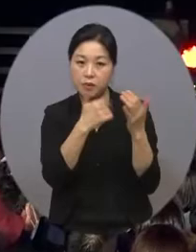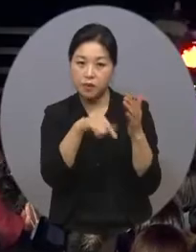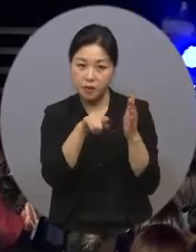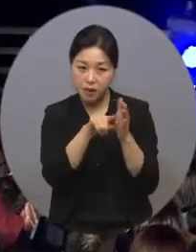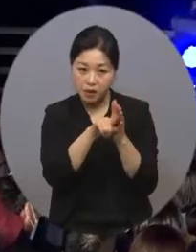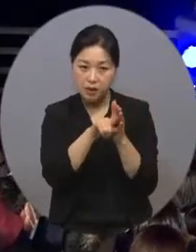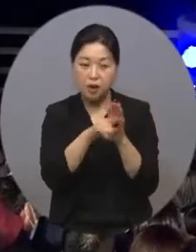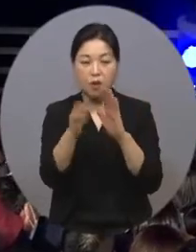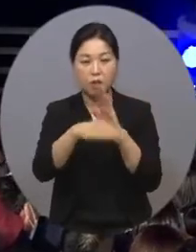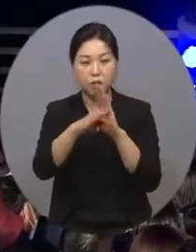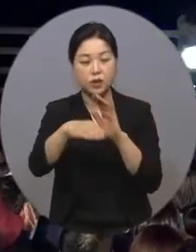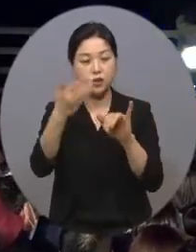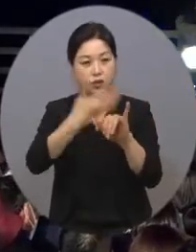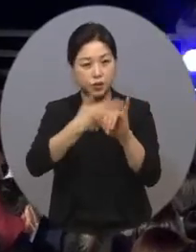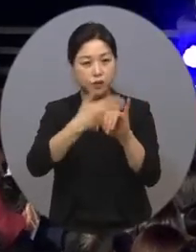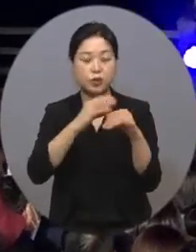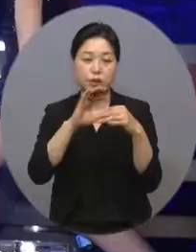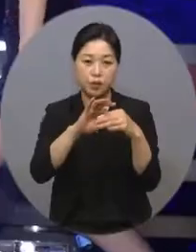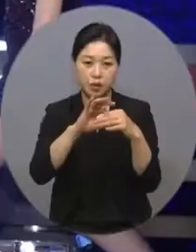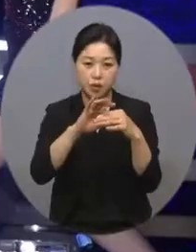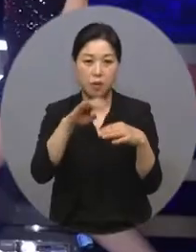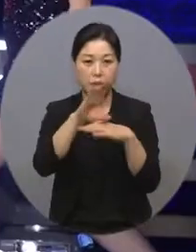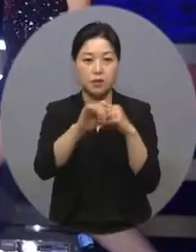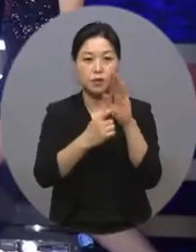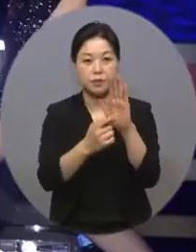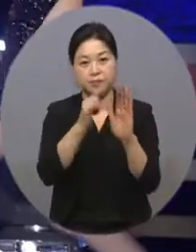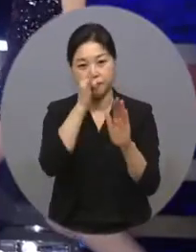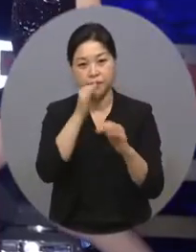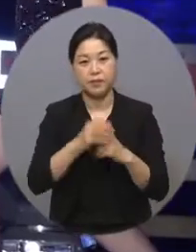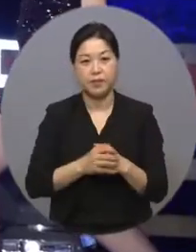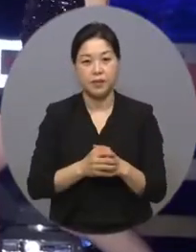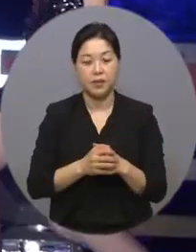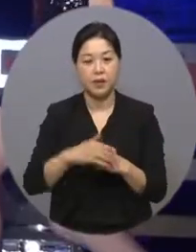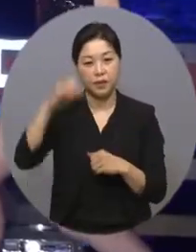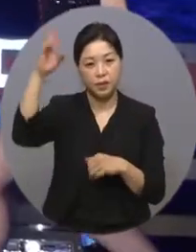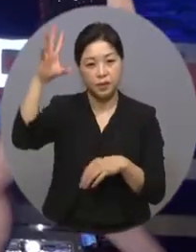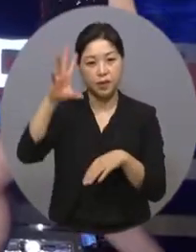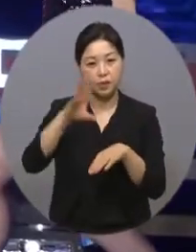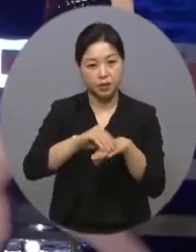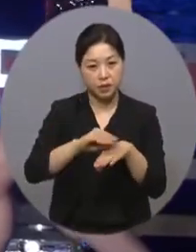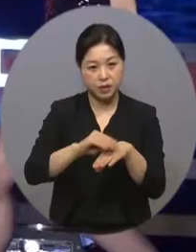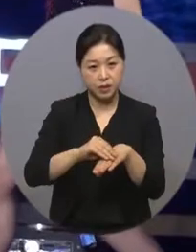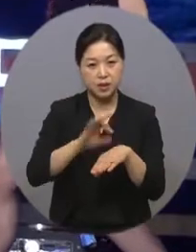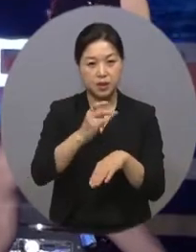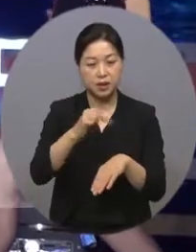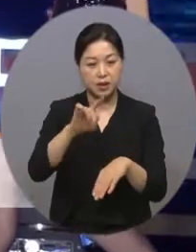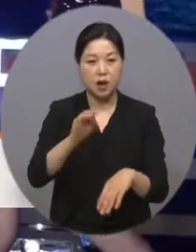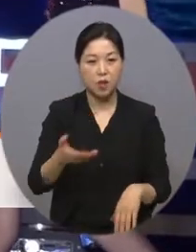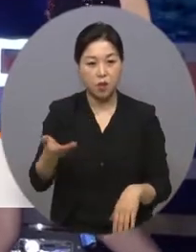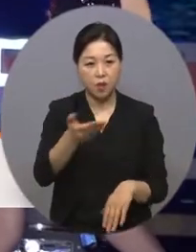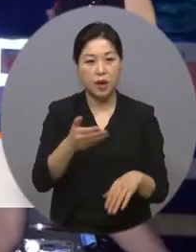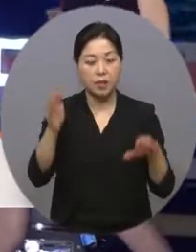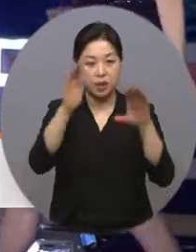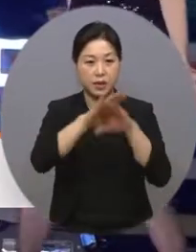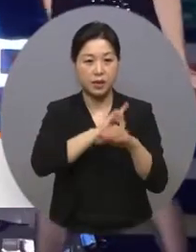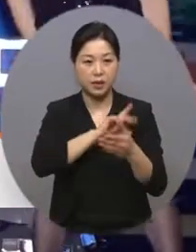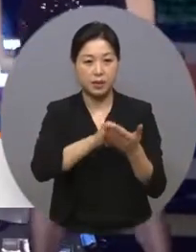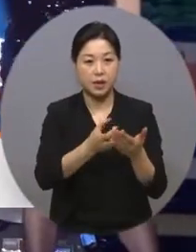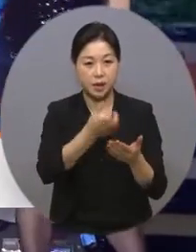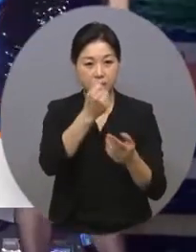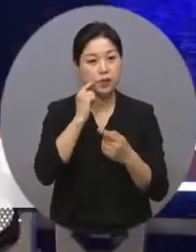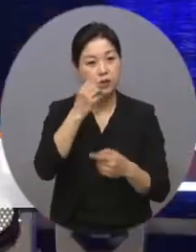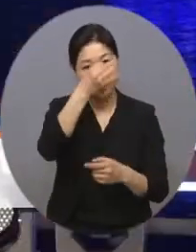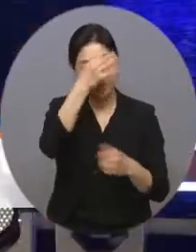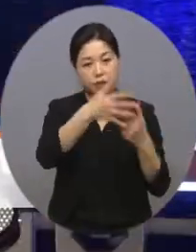통한 실시간 생중계를 병행해 씁니다 빛으로 물드는 예당 호의 밤 이라는 주제로 지역 예술 팀과 현악 미니 콘서트